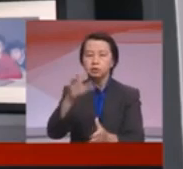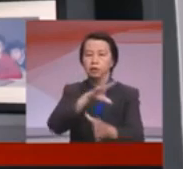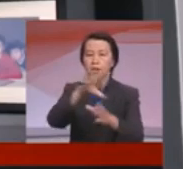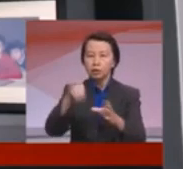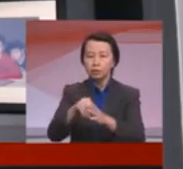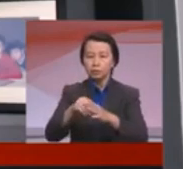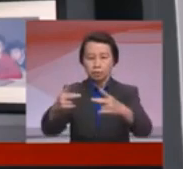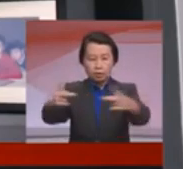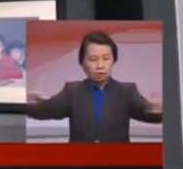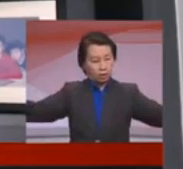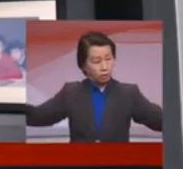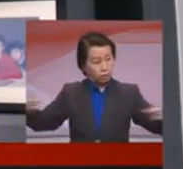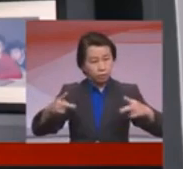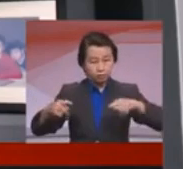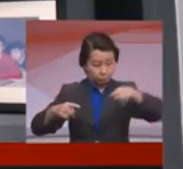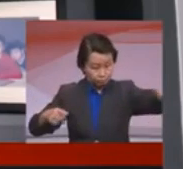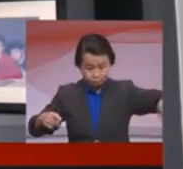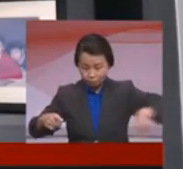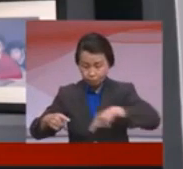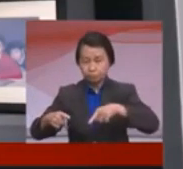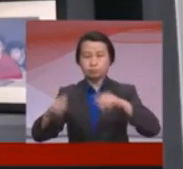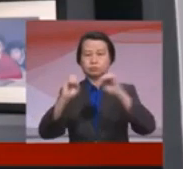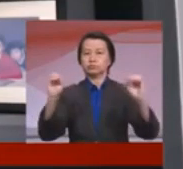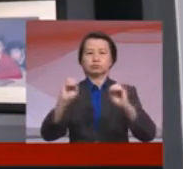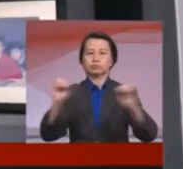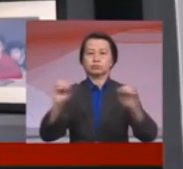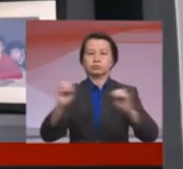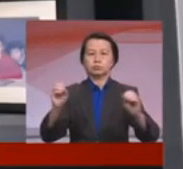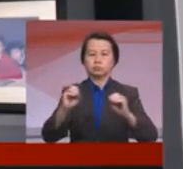melibatkan kawasan Tropicana